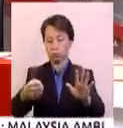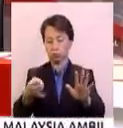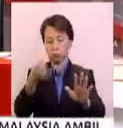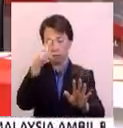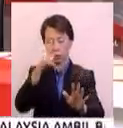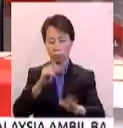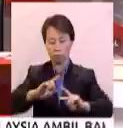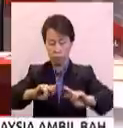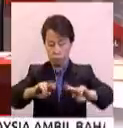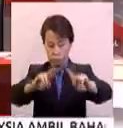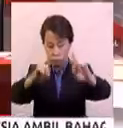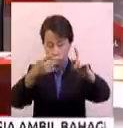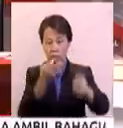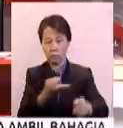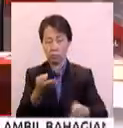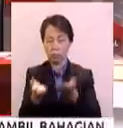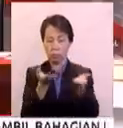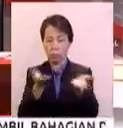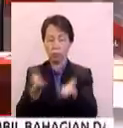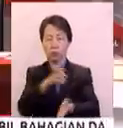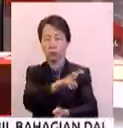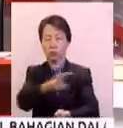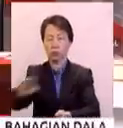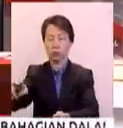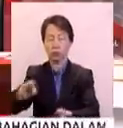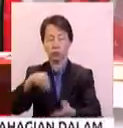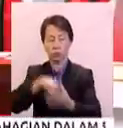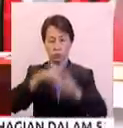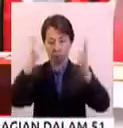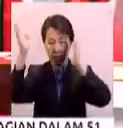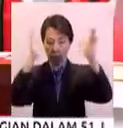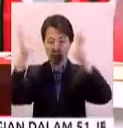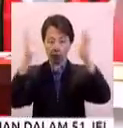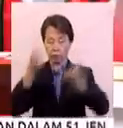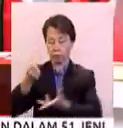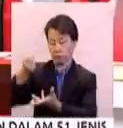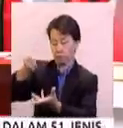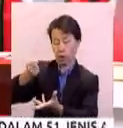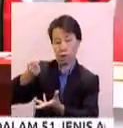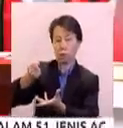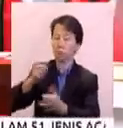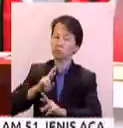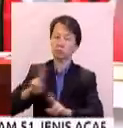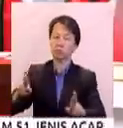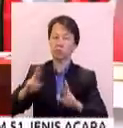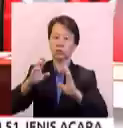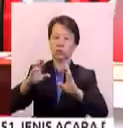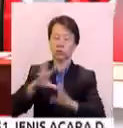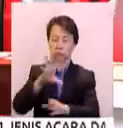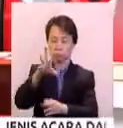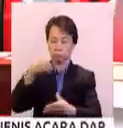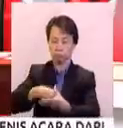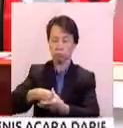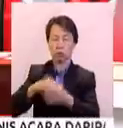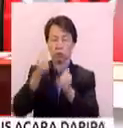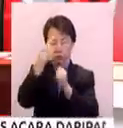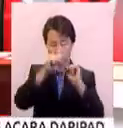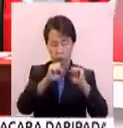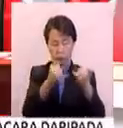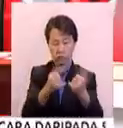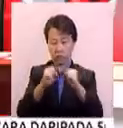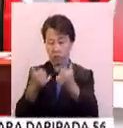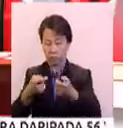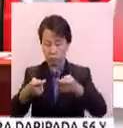bagi membangun infrastruktur dan perkhidmatan pengangkutan awam di negara ini. Dana tersebut telah tersedia secara inklusif untuk